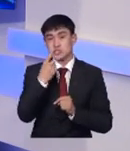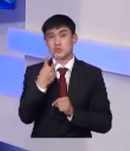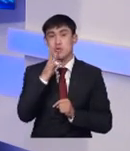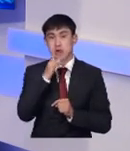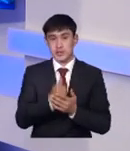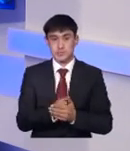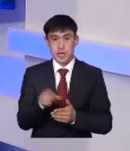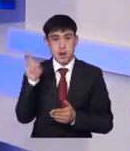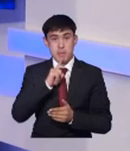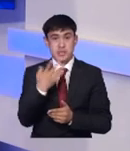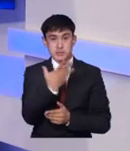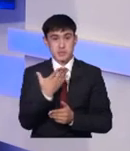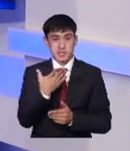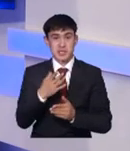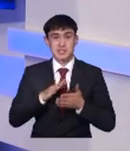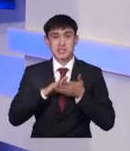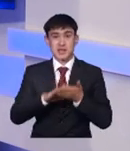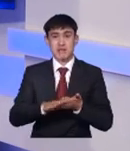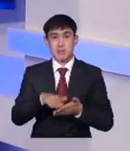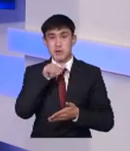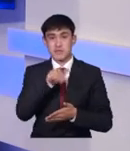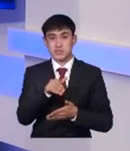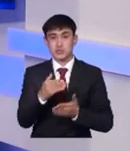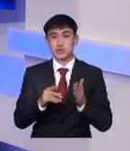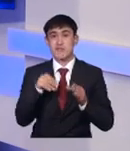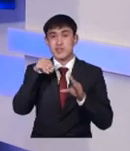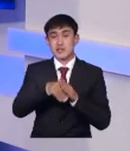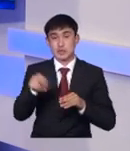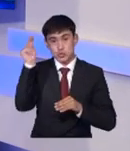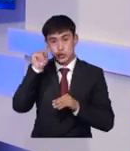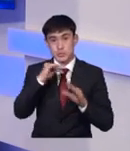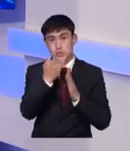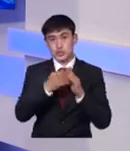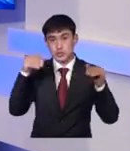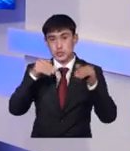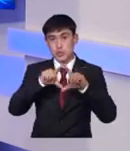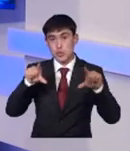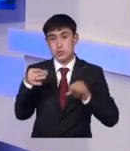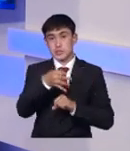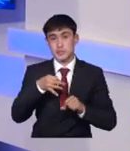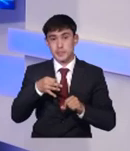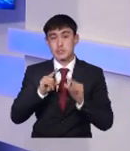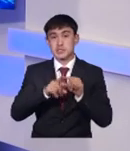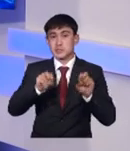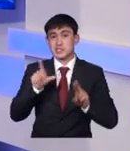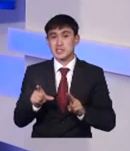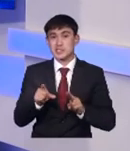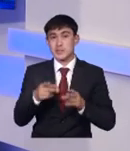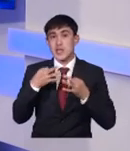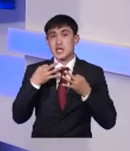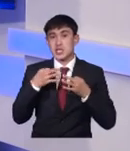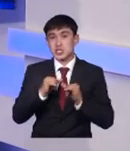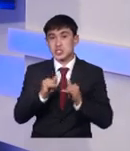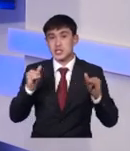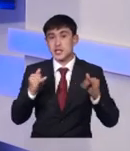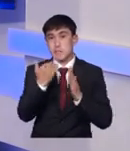ближайших дву лет пока же пять из заявленных профессий уже внедрены в учебных учреждениях области по словам специалистов